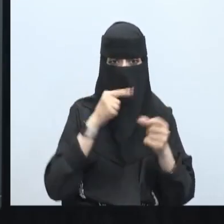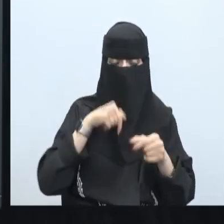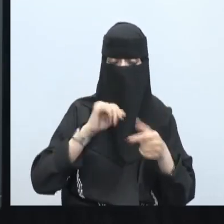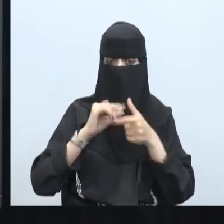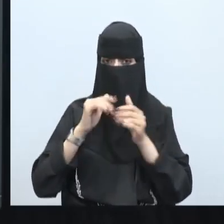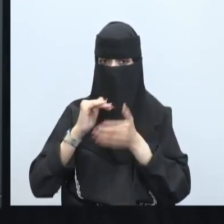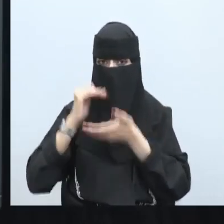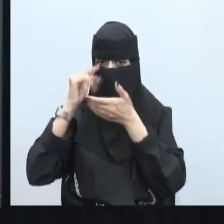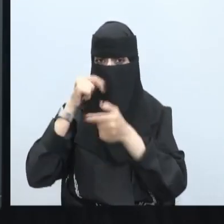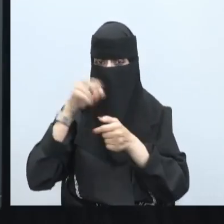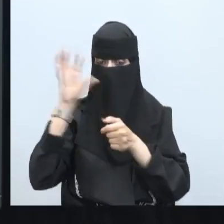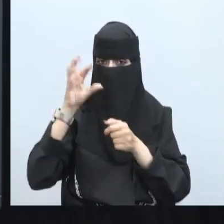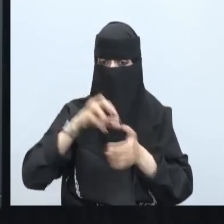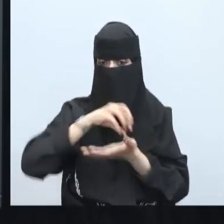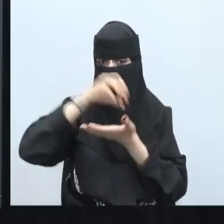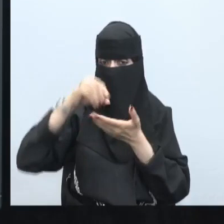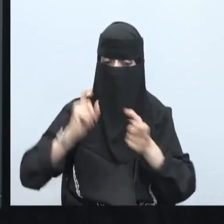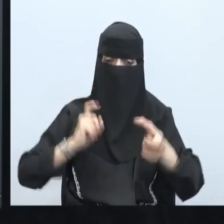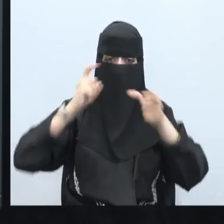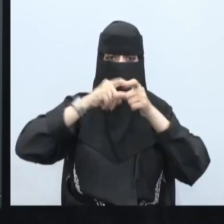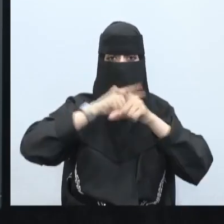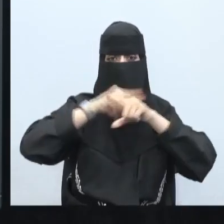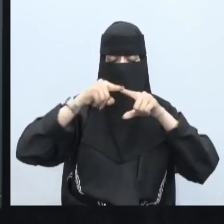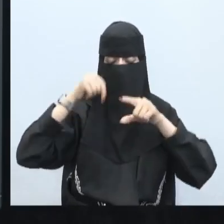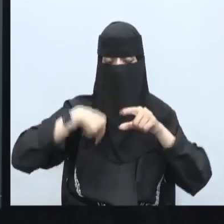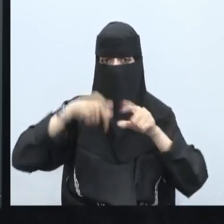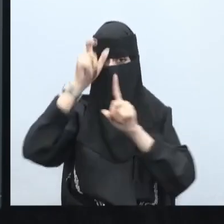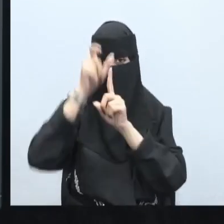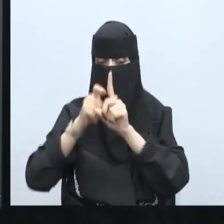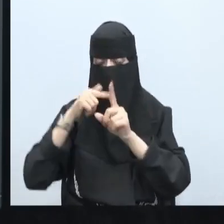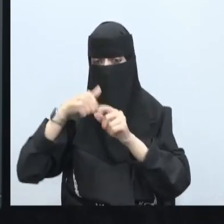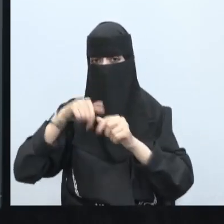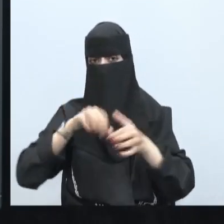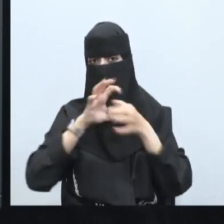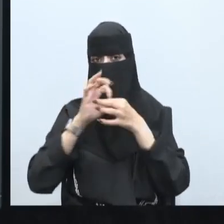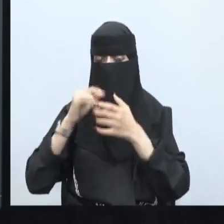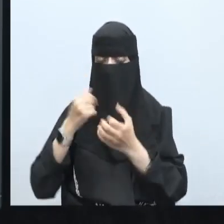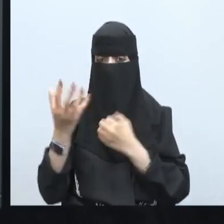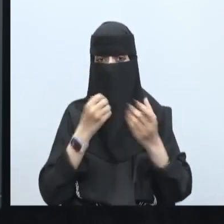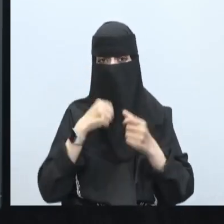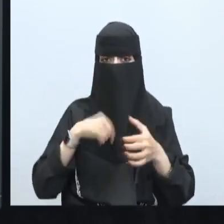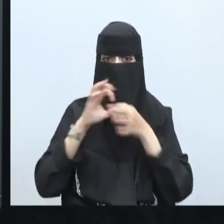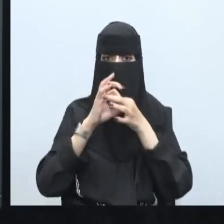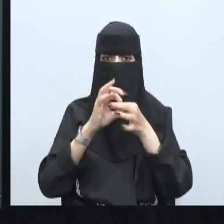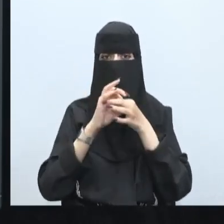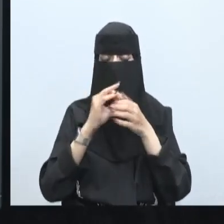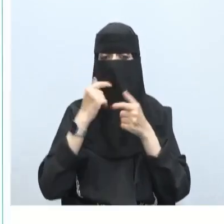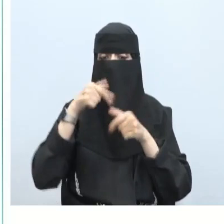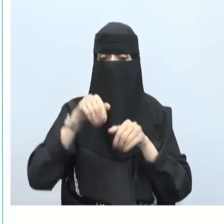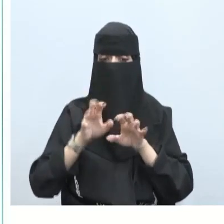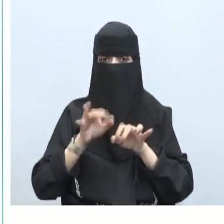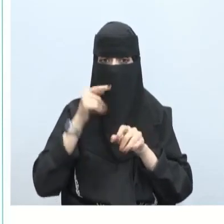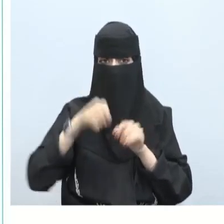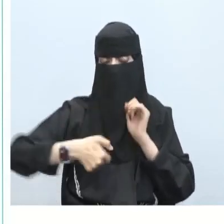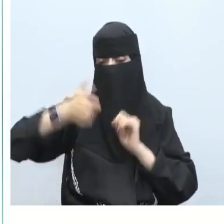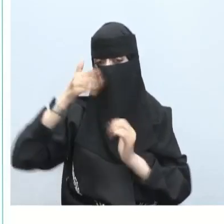المنتج مع شركات النقل وصولا الى العميل وبالتالي هي حلقه تحتاج الى تواصل والتقنيه